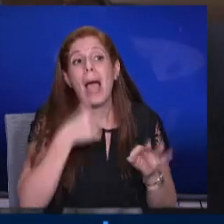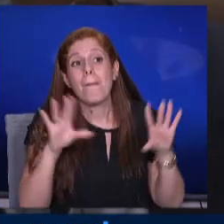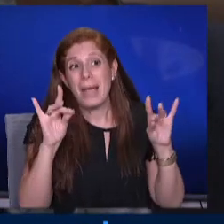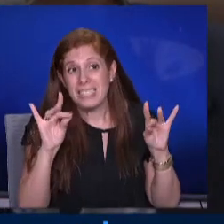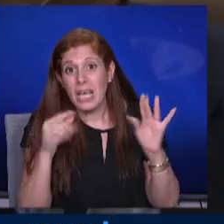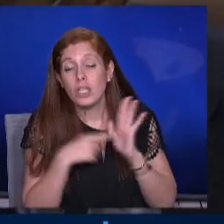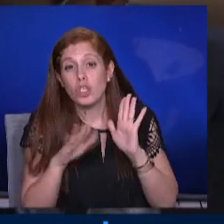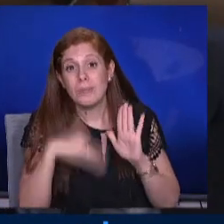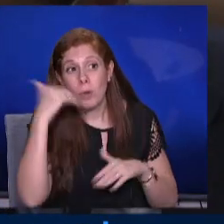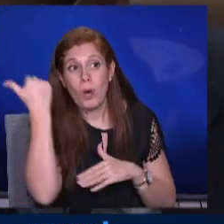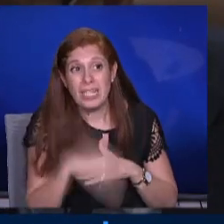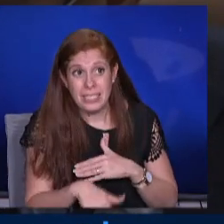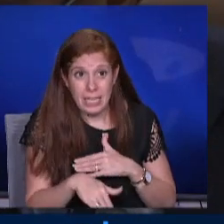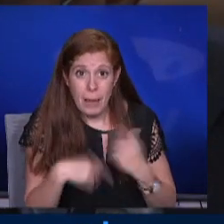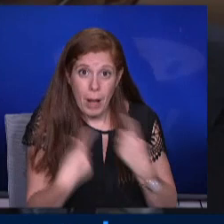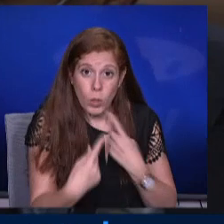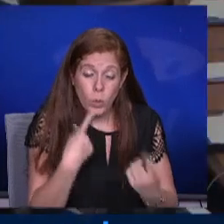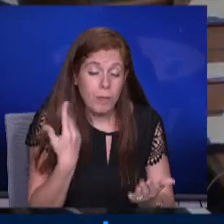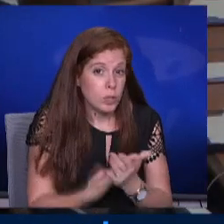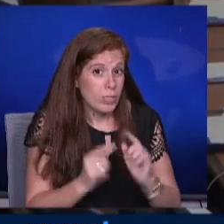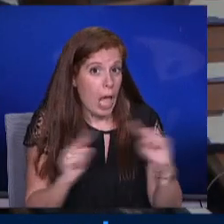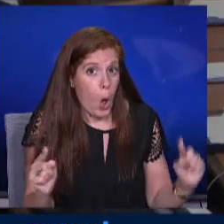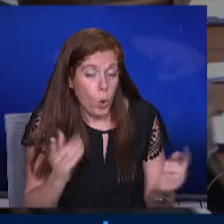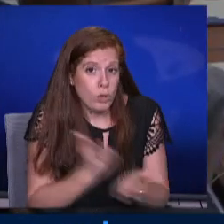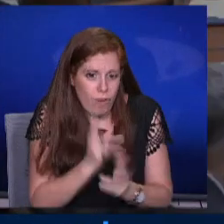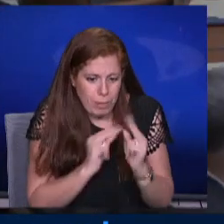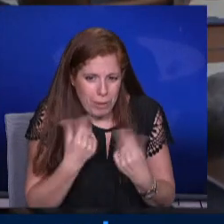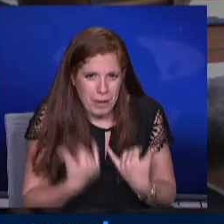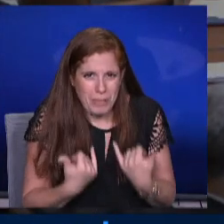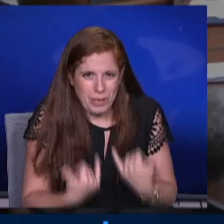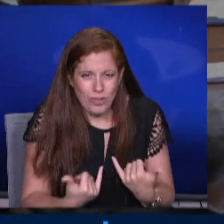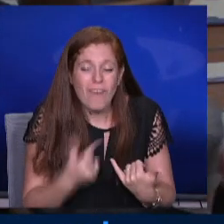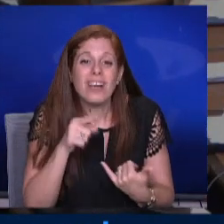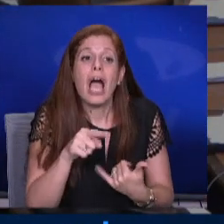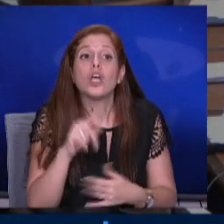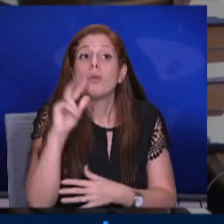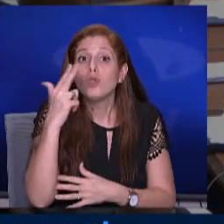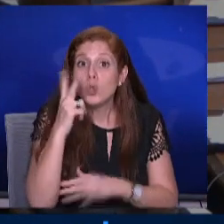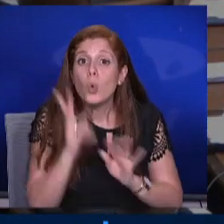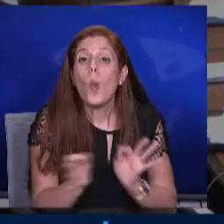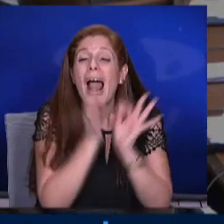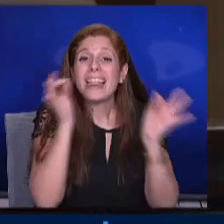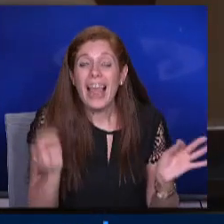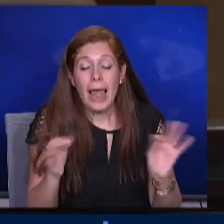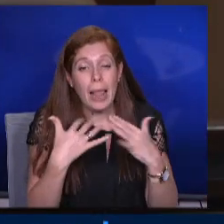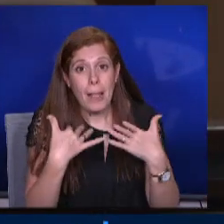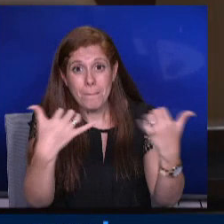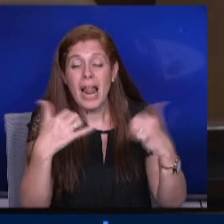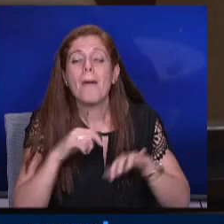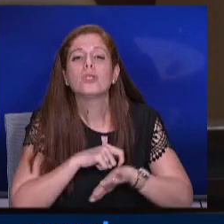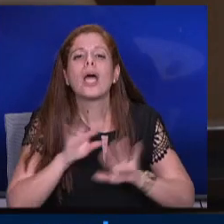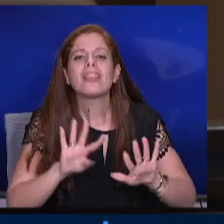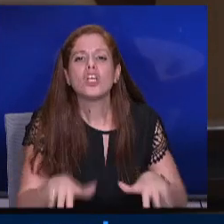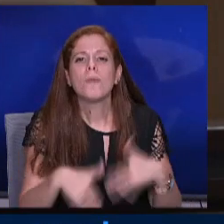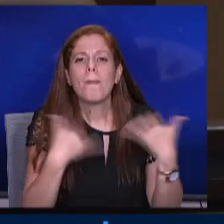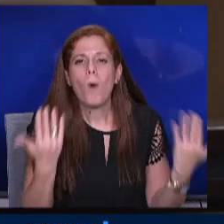שיספיקו לסיים לדון בהצעות חוק אחרות שכבר נמצאות על סדר היום, כך שבשלישי יוכלו להתחיל את המליאה כבר ב-9 בבוקר בדיונים